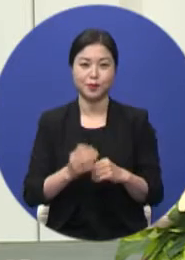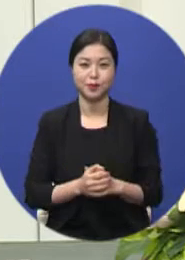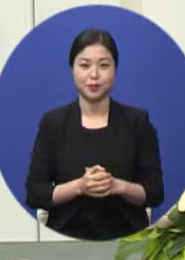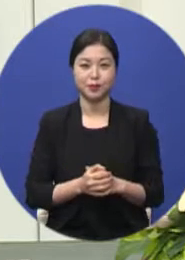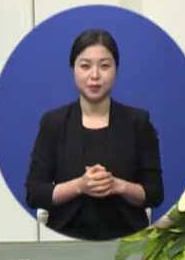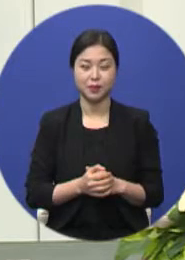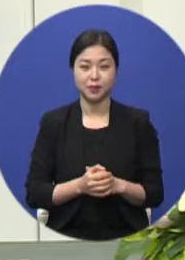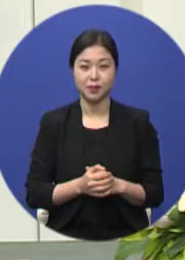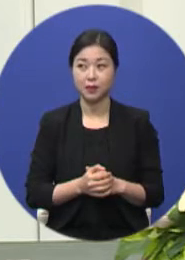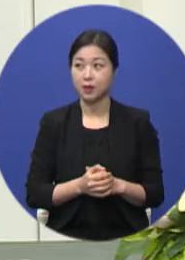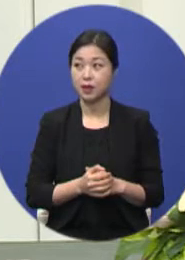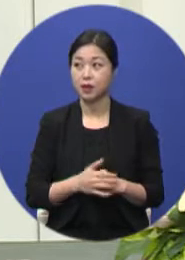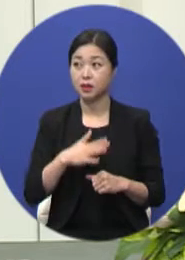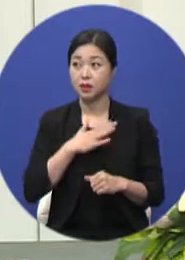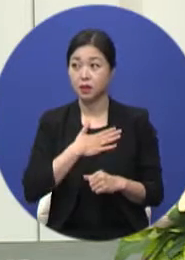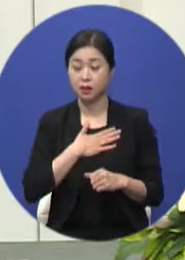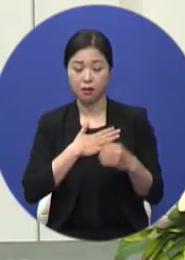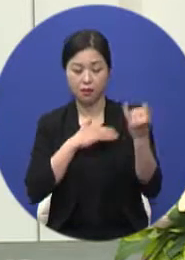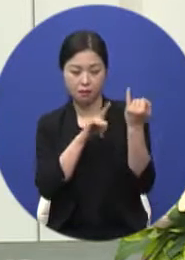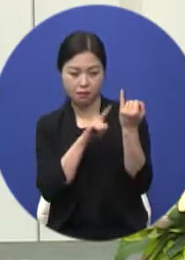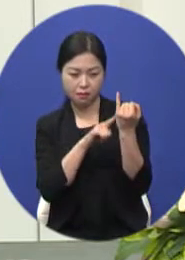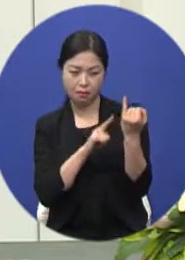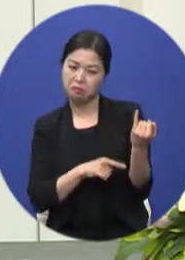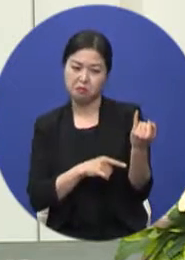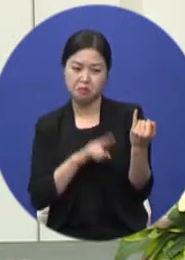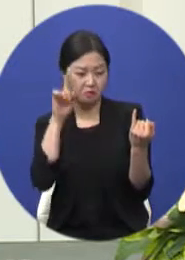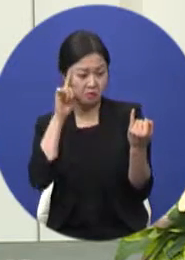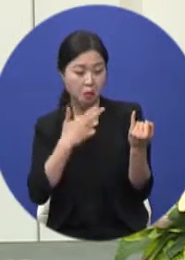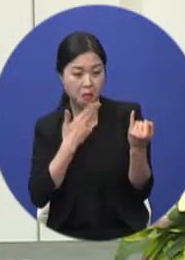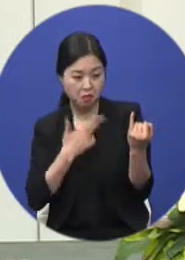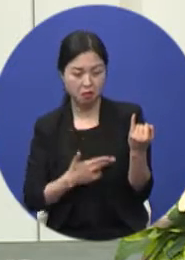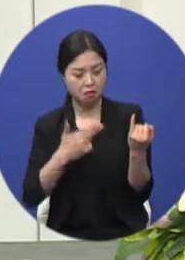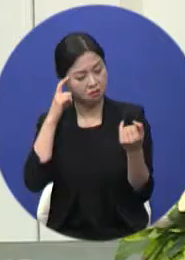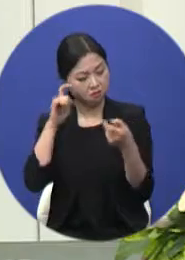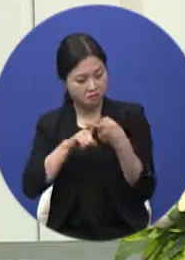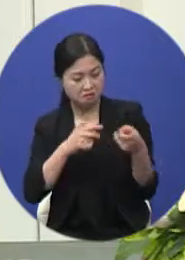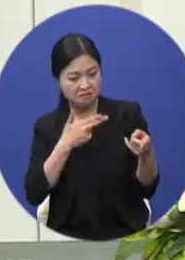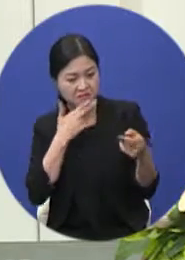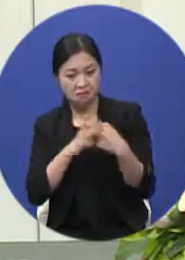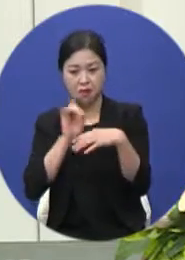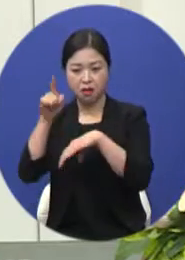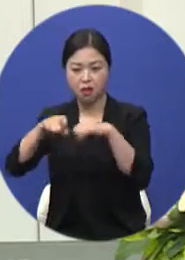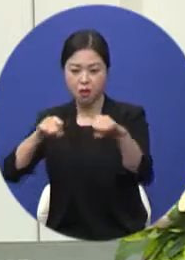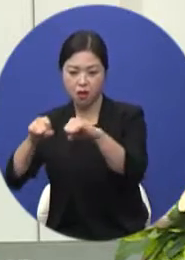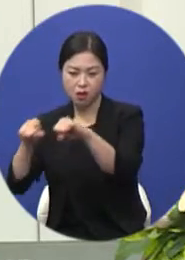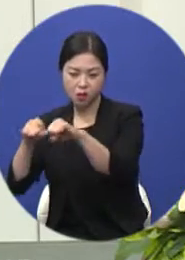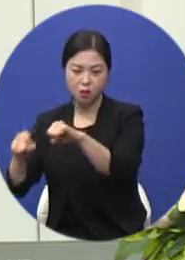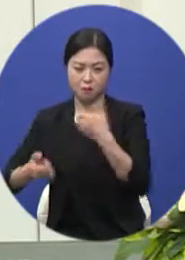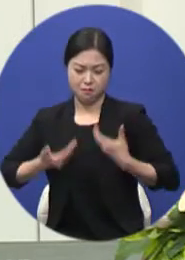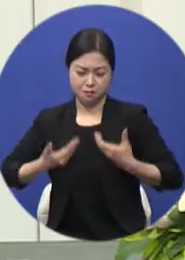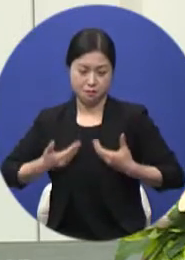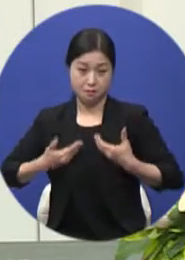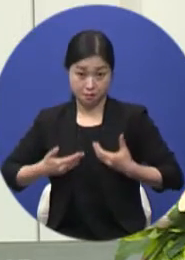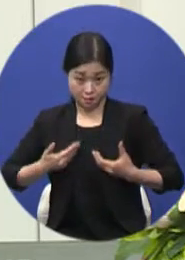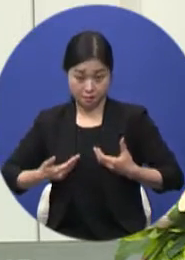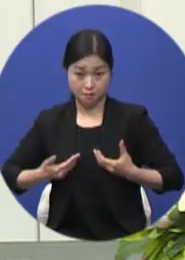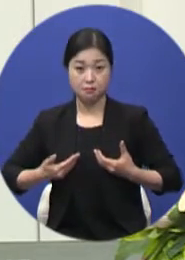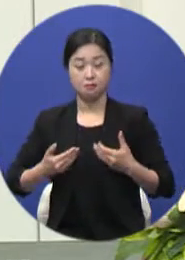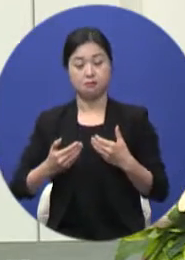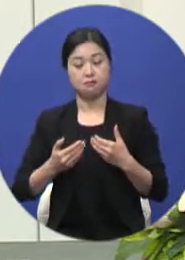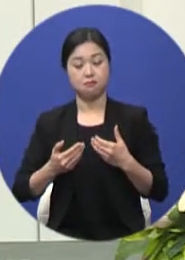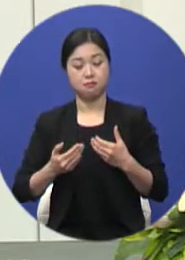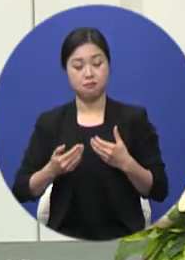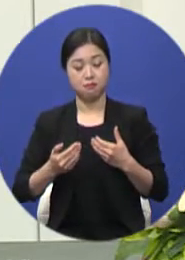제가 이제 소홀하거나 아니면 이제 밖으로 다 에너지가 제가 많잖아요. 밖에 이제 일도 많고 그러면